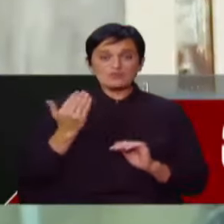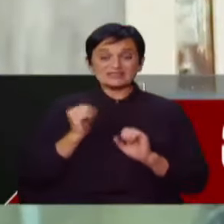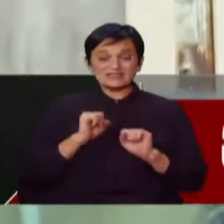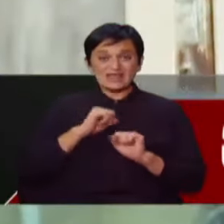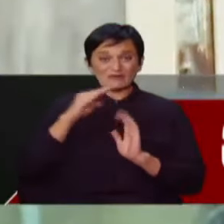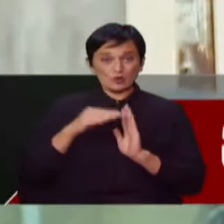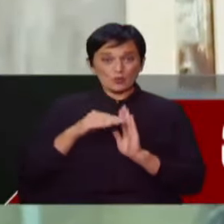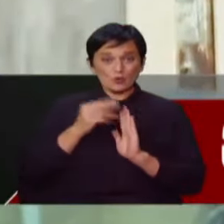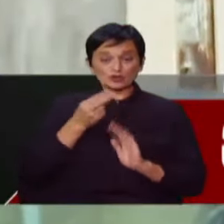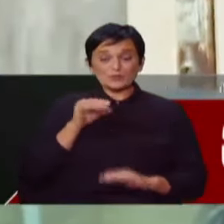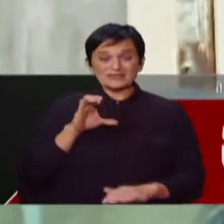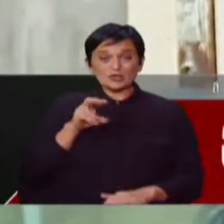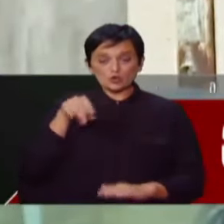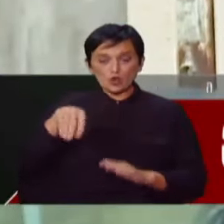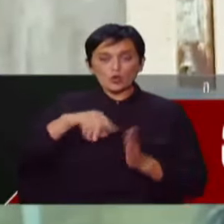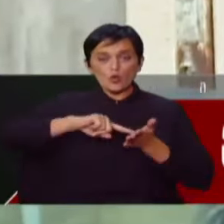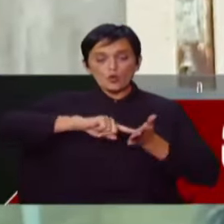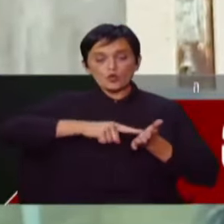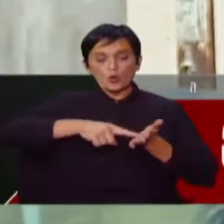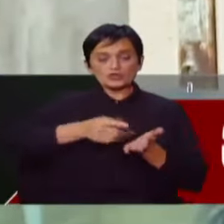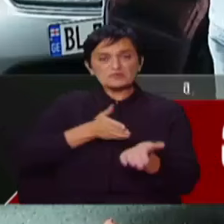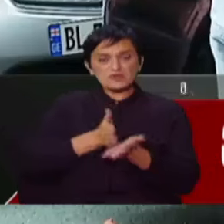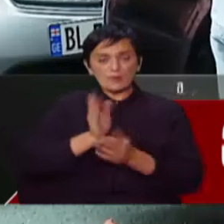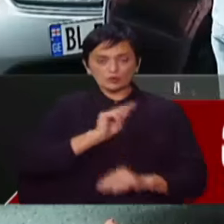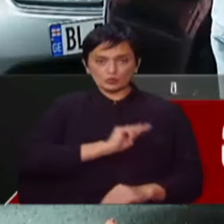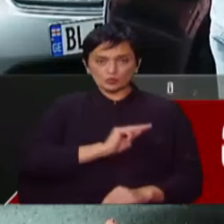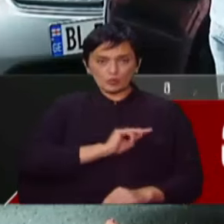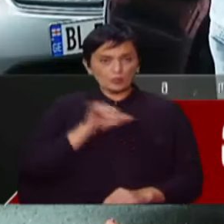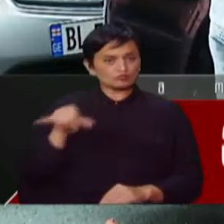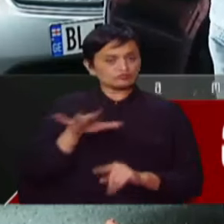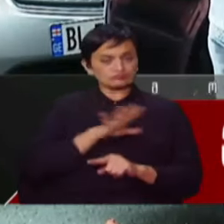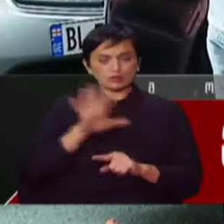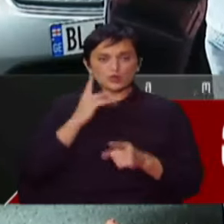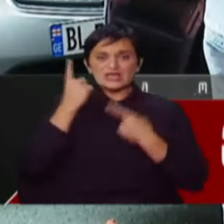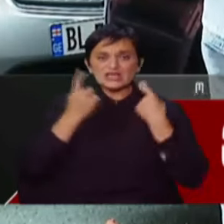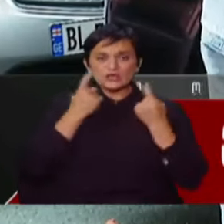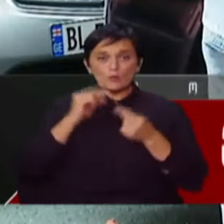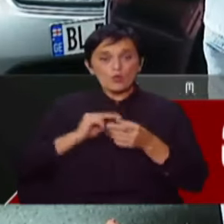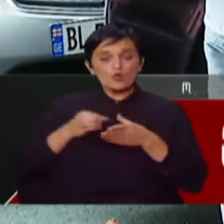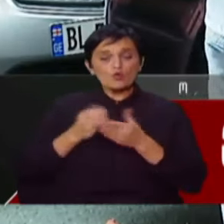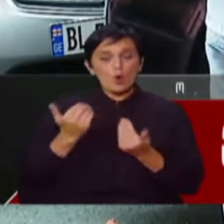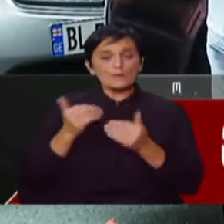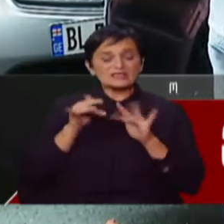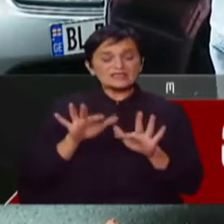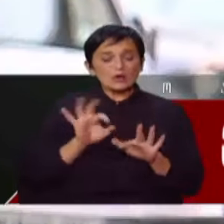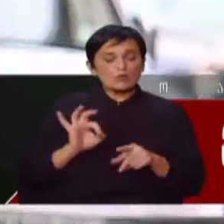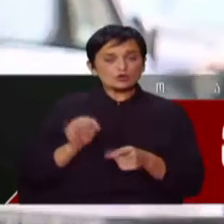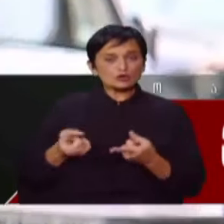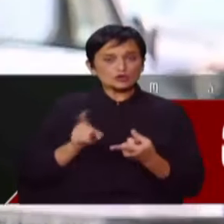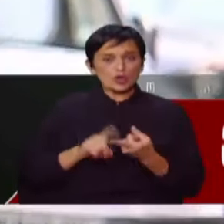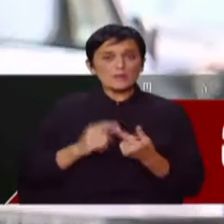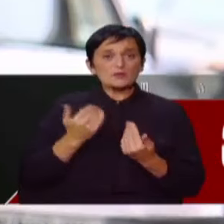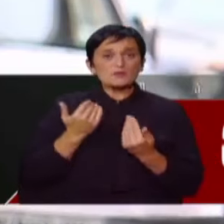დაცვის ქვეშ მყოფი შპს-ში ლოჯისტიკის მიმართულებით მუშაობდა და არ ჰქონდა ინფორმაცია კომპანიის საქმიანობის შესახებ.